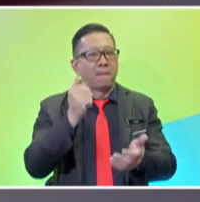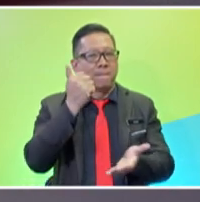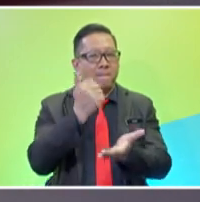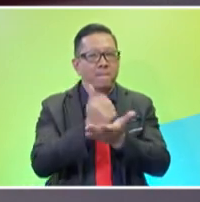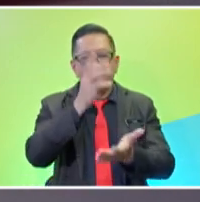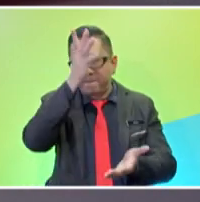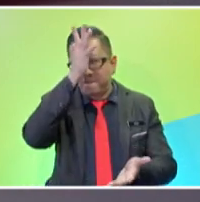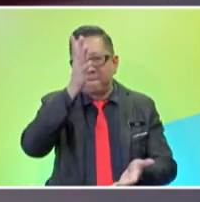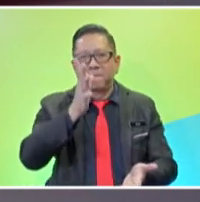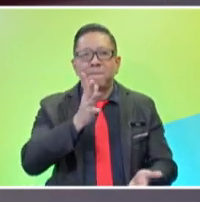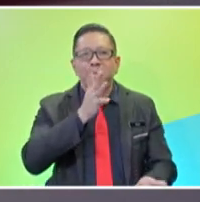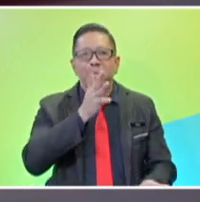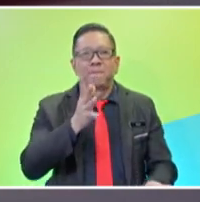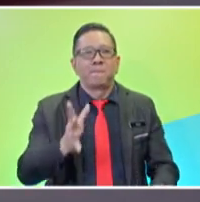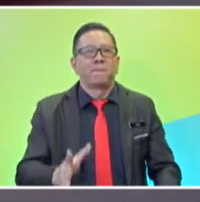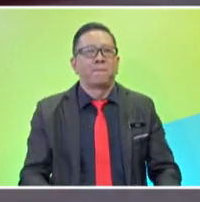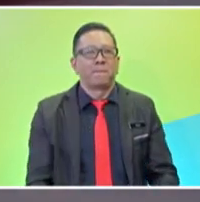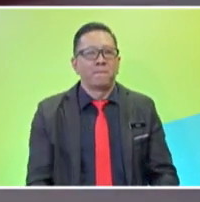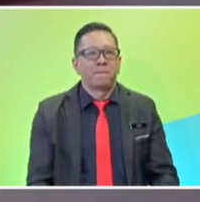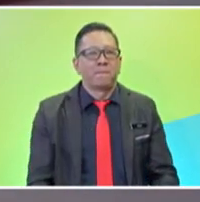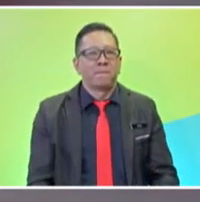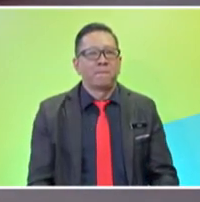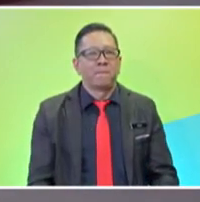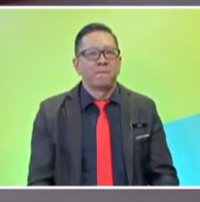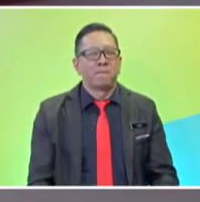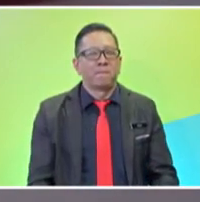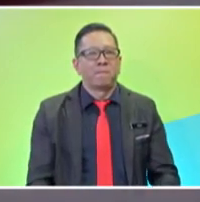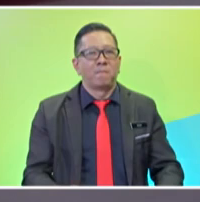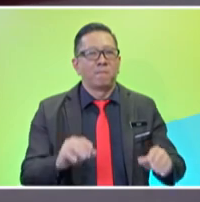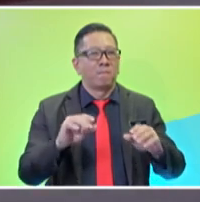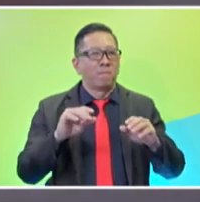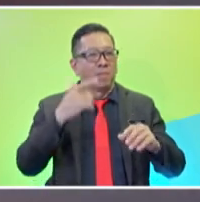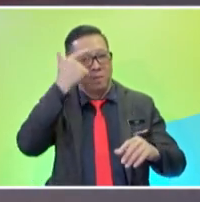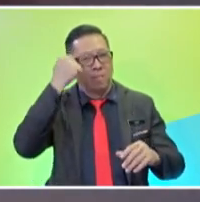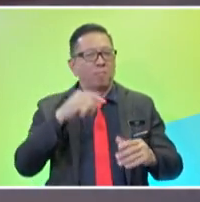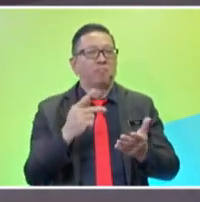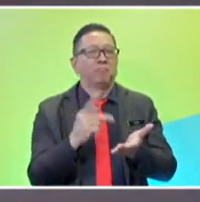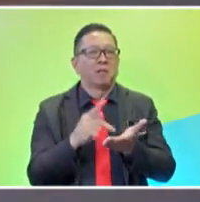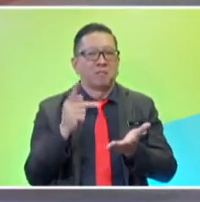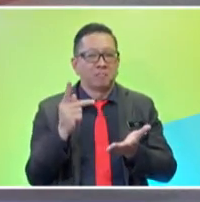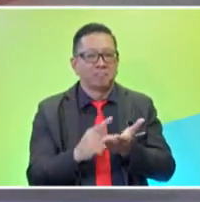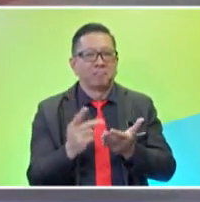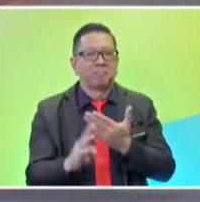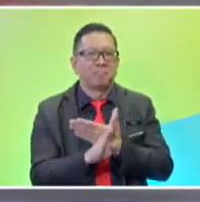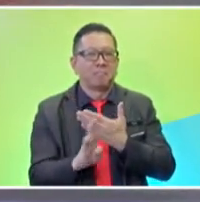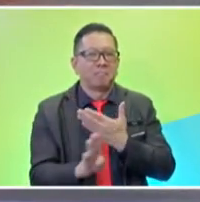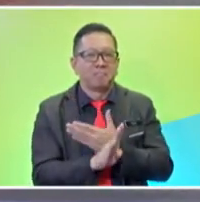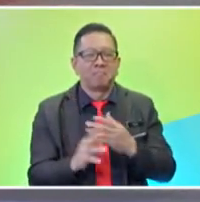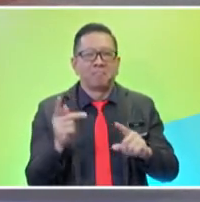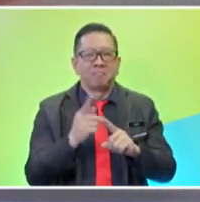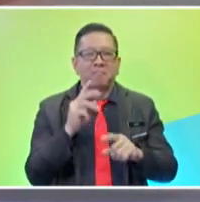buat sendiri kalau buat sendiri nanti di apa membahit Oh baik-baik kepada